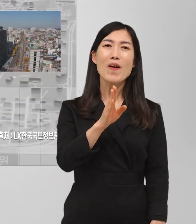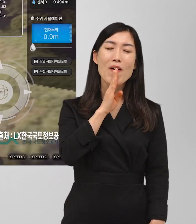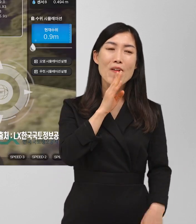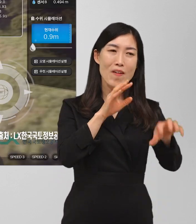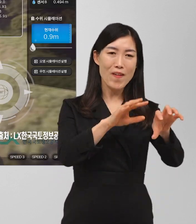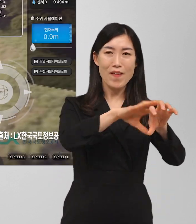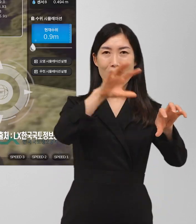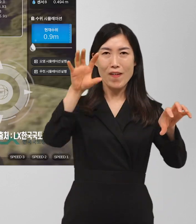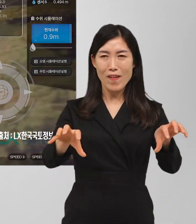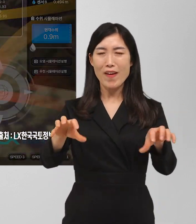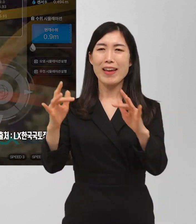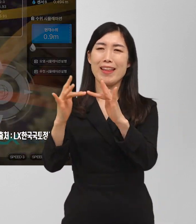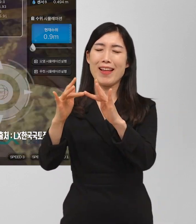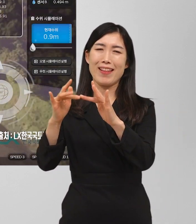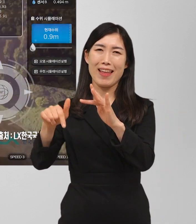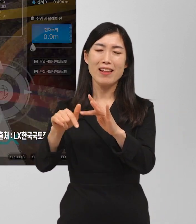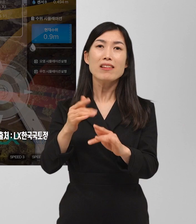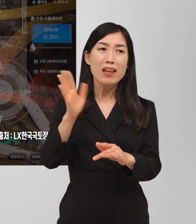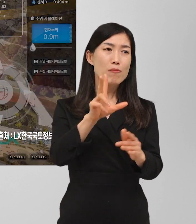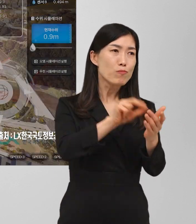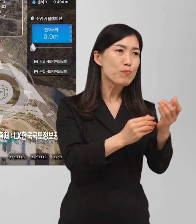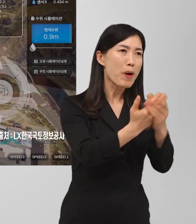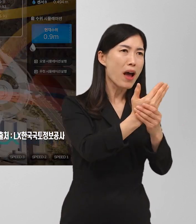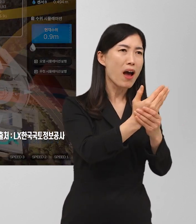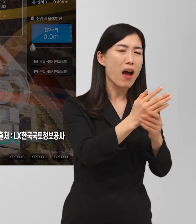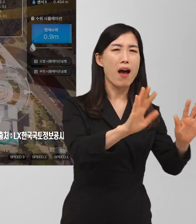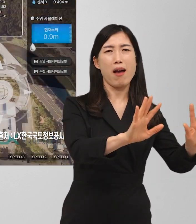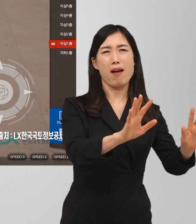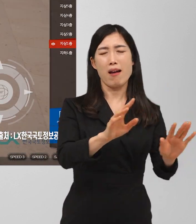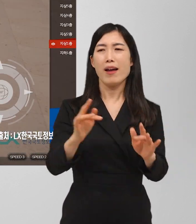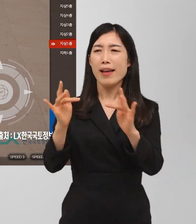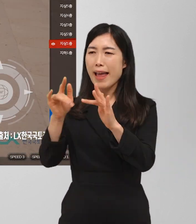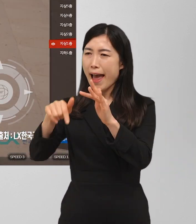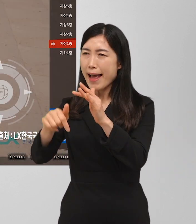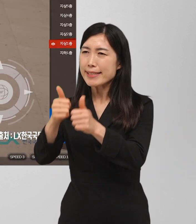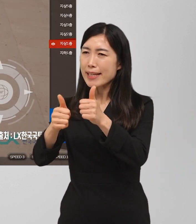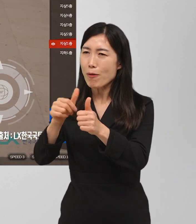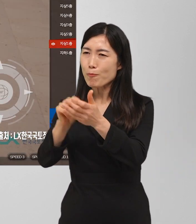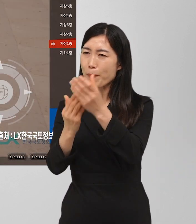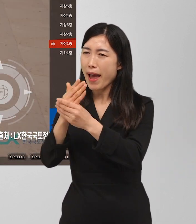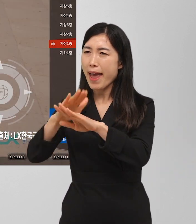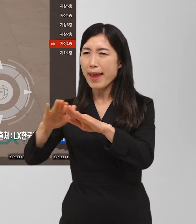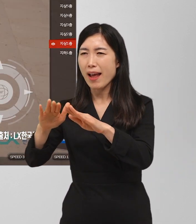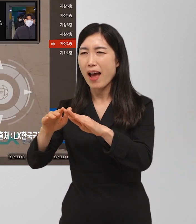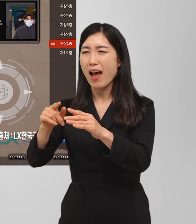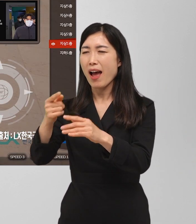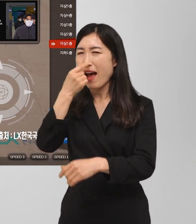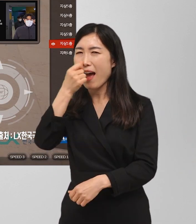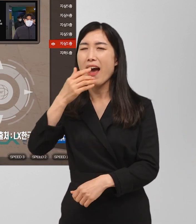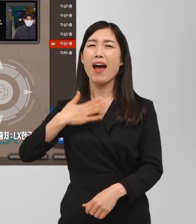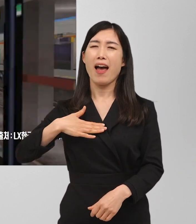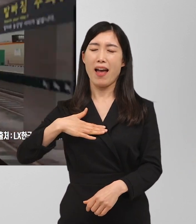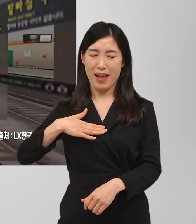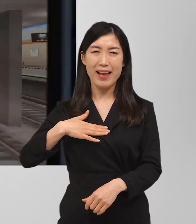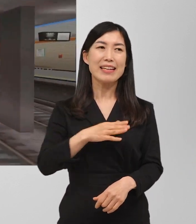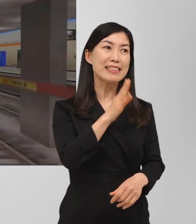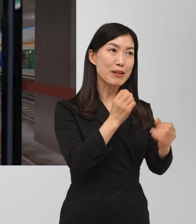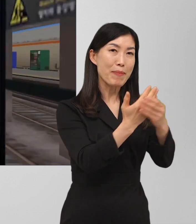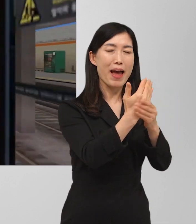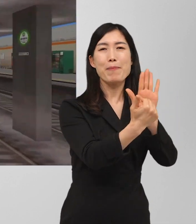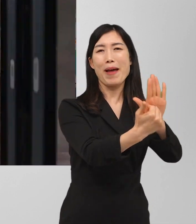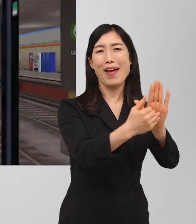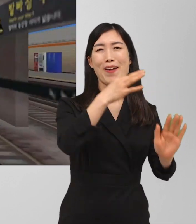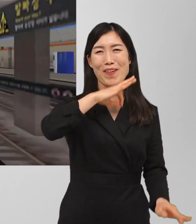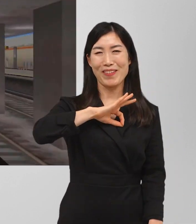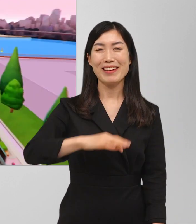옮겨놔서 현실에 있는 문제점들을 해결하거나 예측을 하거나 사회 문제점들까지 해소를 하는 기술입니다. 피할 수 없는 이런